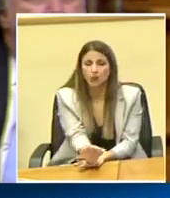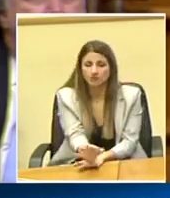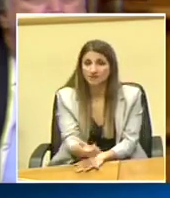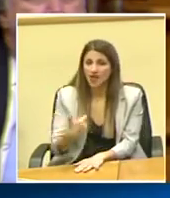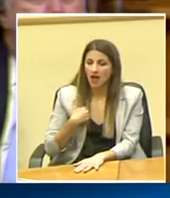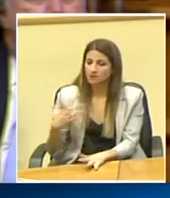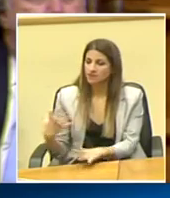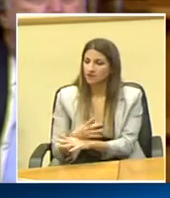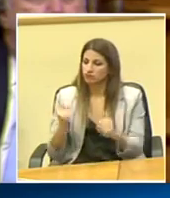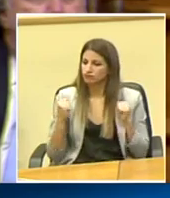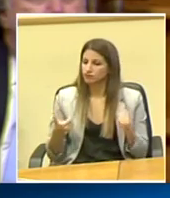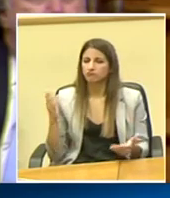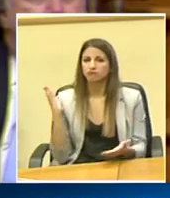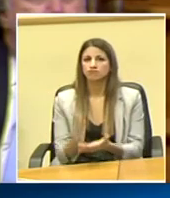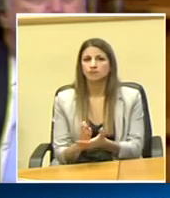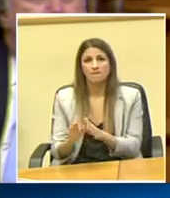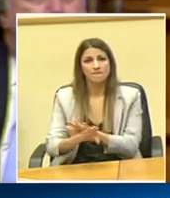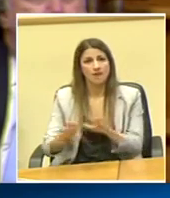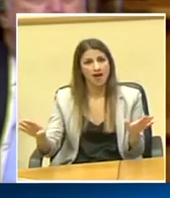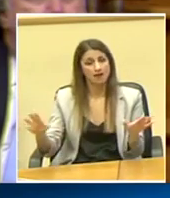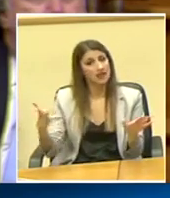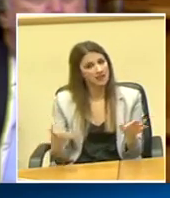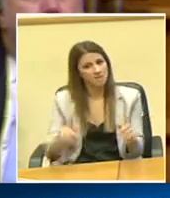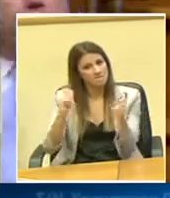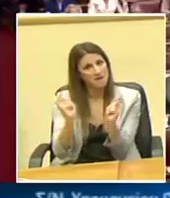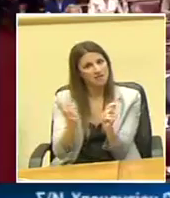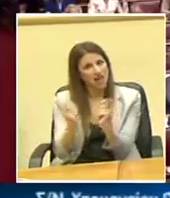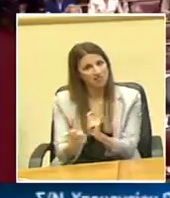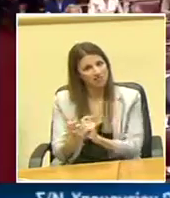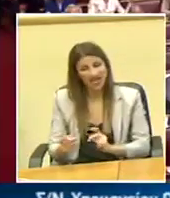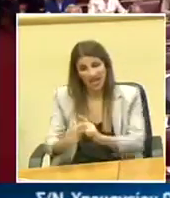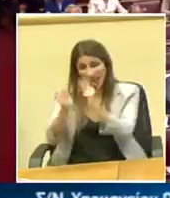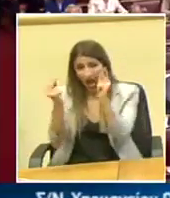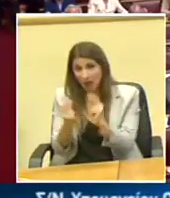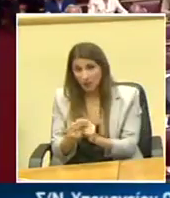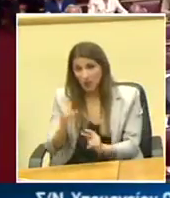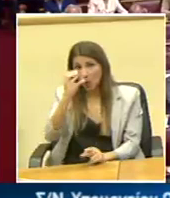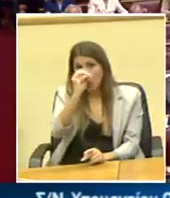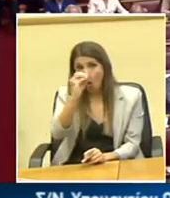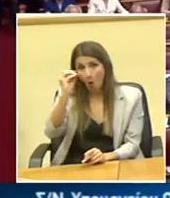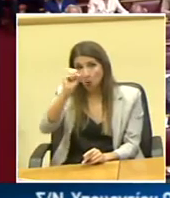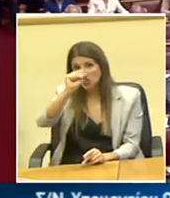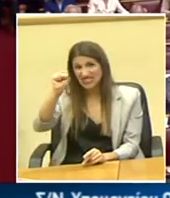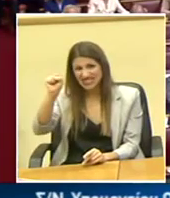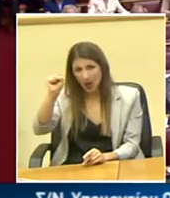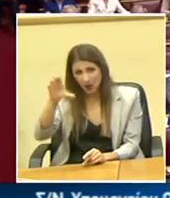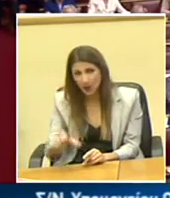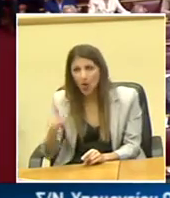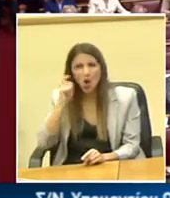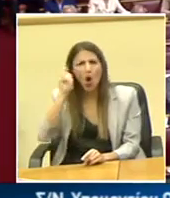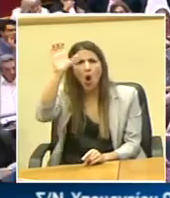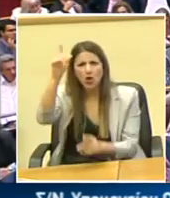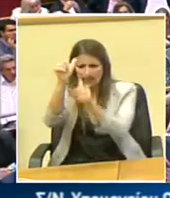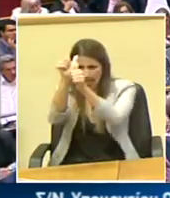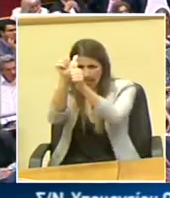αποφάσεις, και βρισκόμαστε στις πρώτες θέσεις του ΟΣΑ στη λίστα των χωρών με